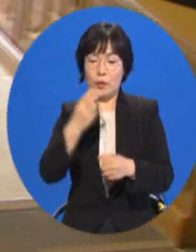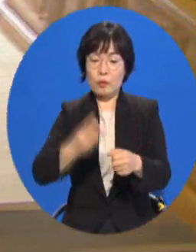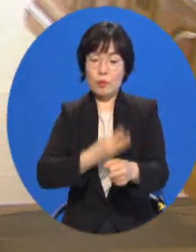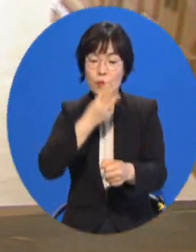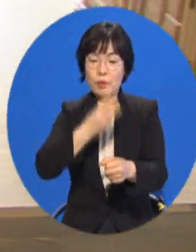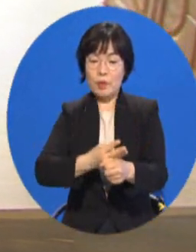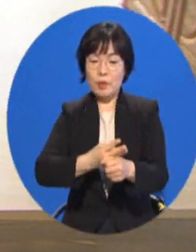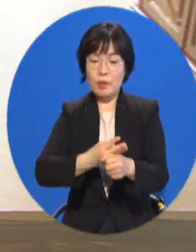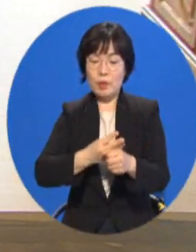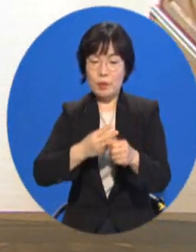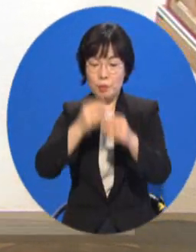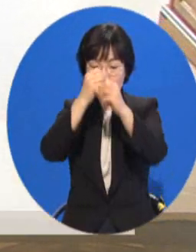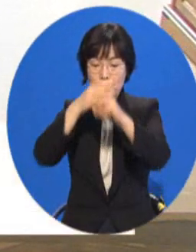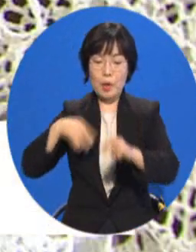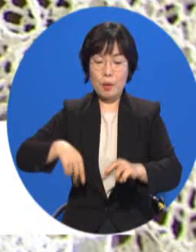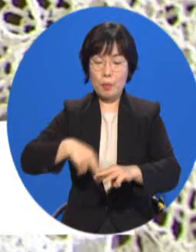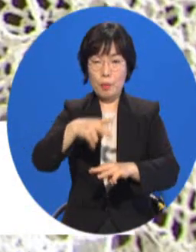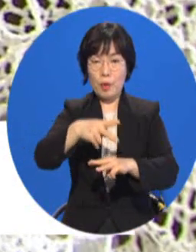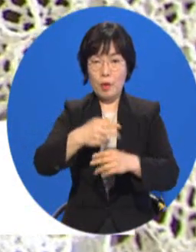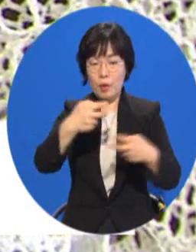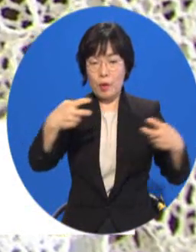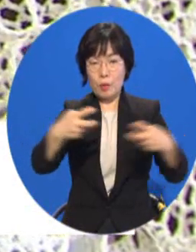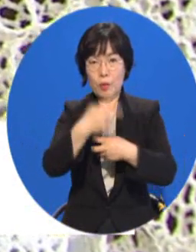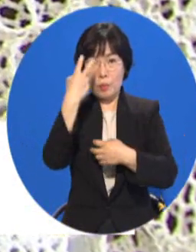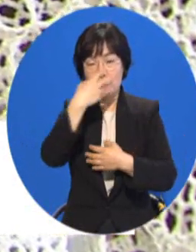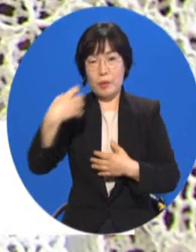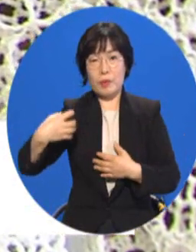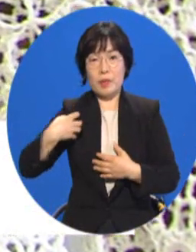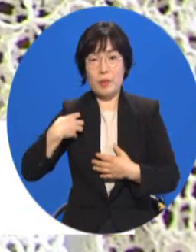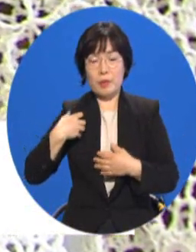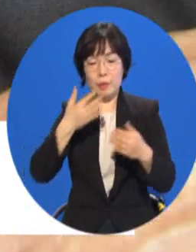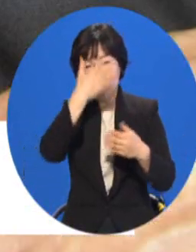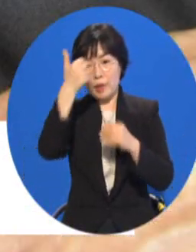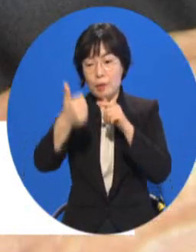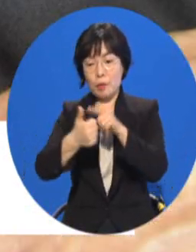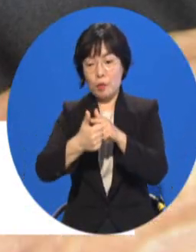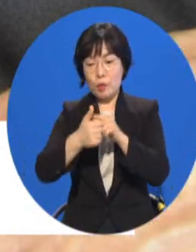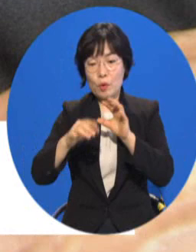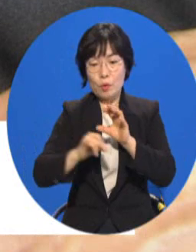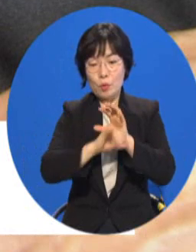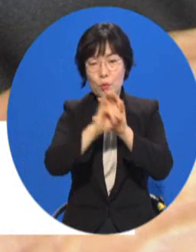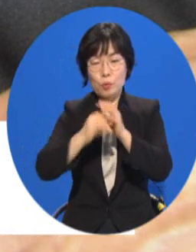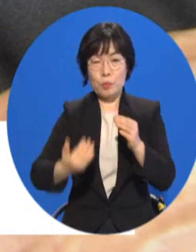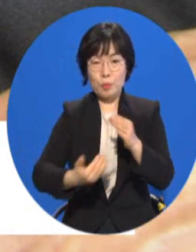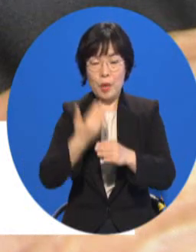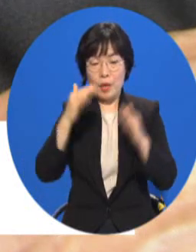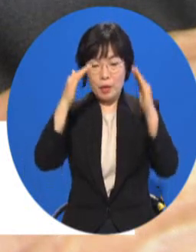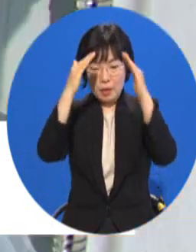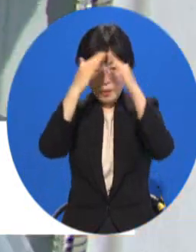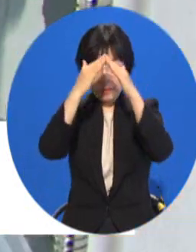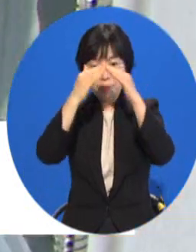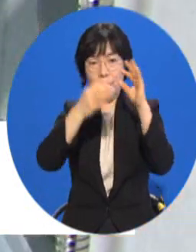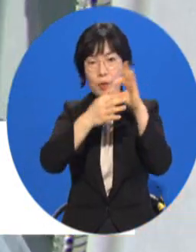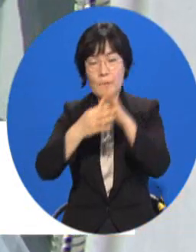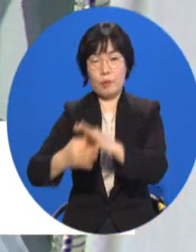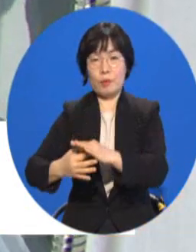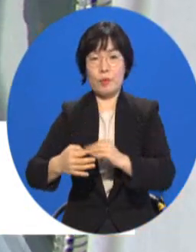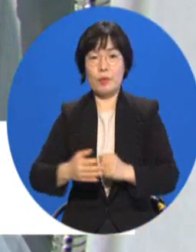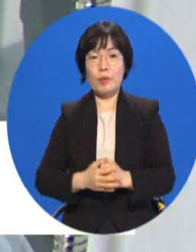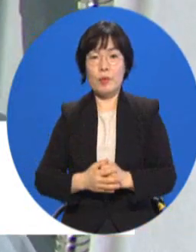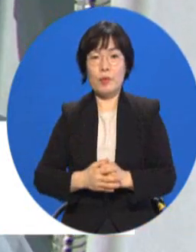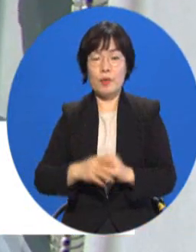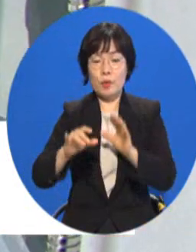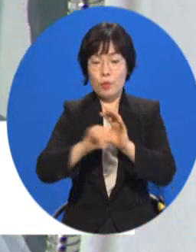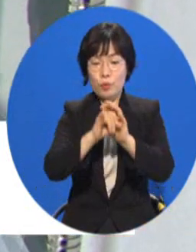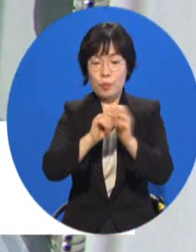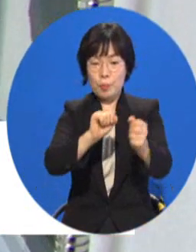3시간씩 횡단보도에서 교통정리를 하던 양 할아버지는 코로나 사태가 터진 후 집에만 있게 됐습니다.